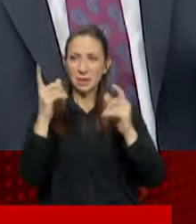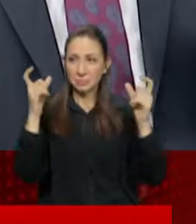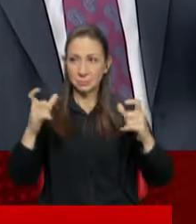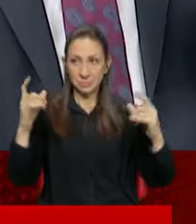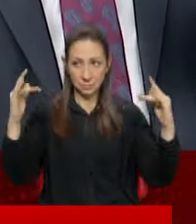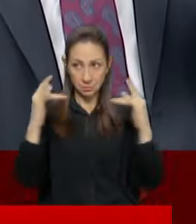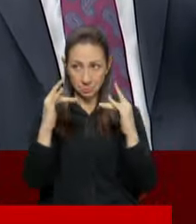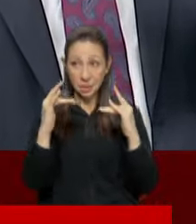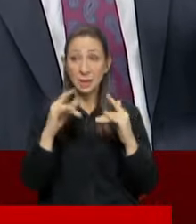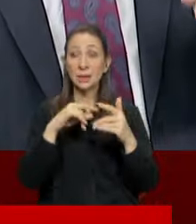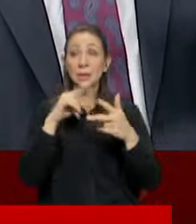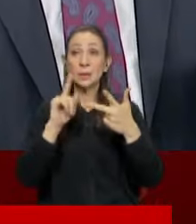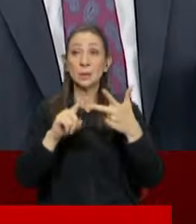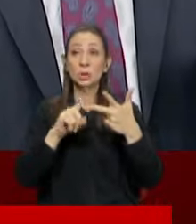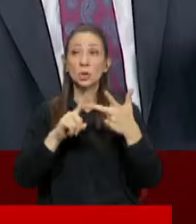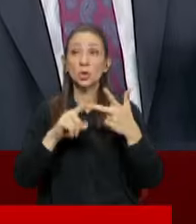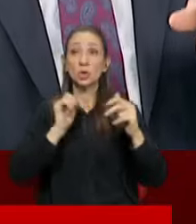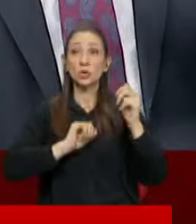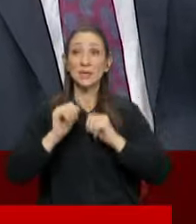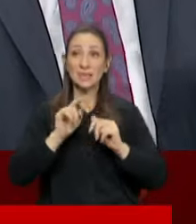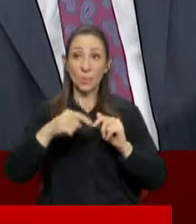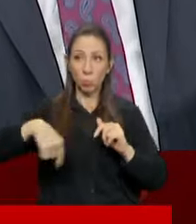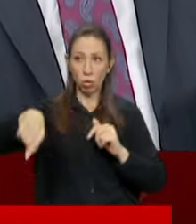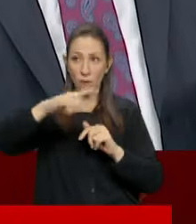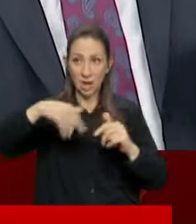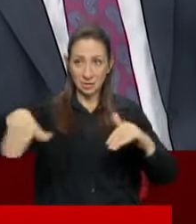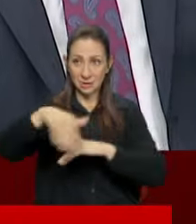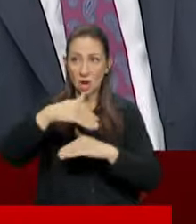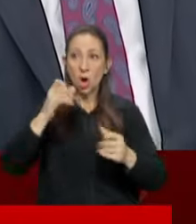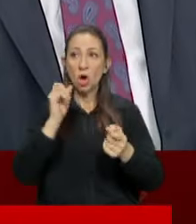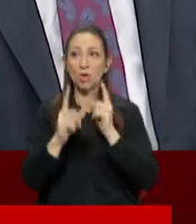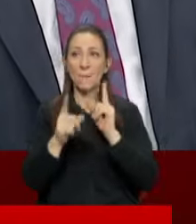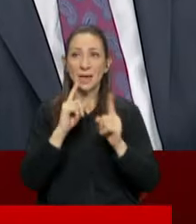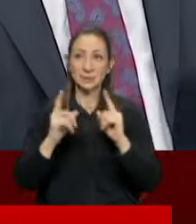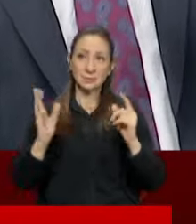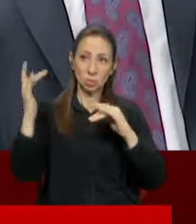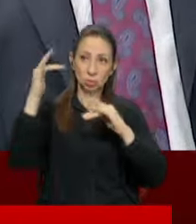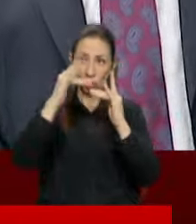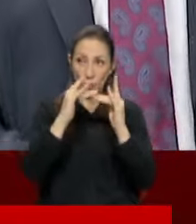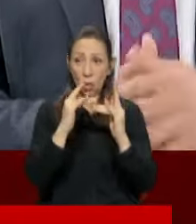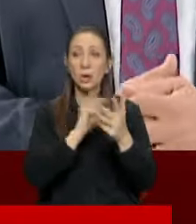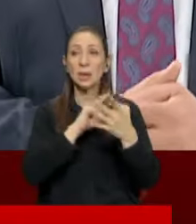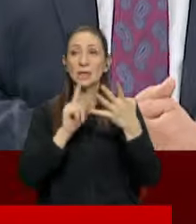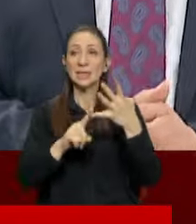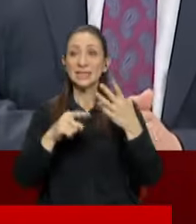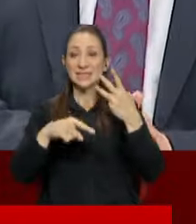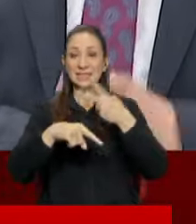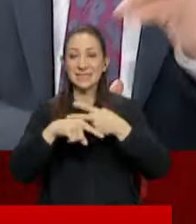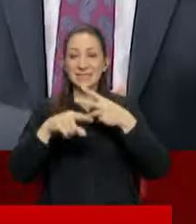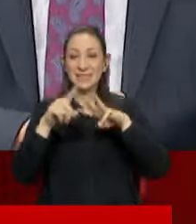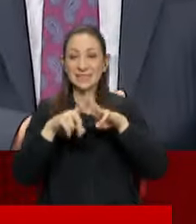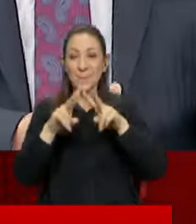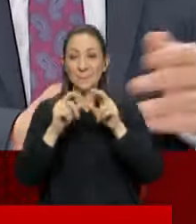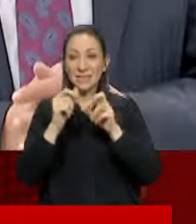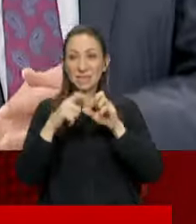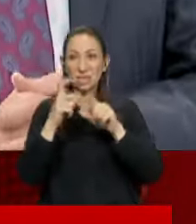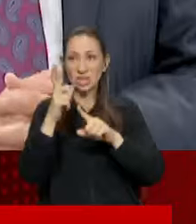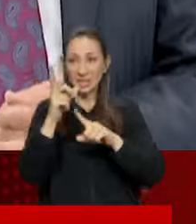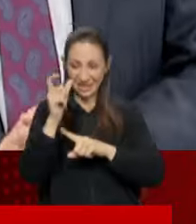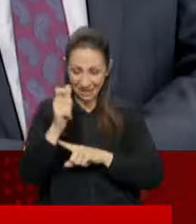Birisi de üniversite bulvarını açacağız. Onun otobandan üstünde geçen bir köprü. Biri de Zembilci bulvarını açtık. Onun üstünden